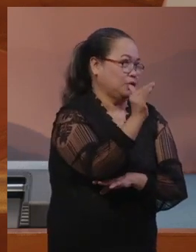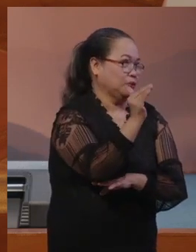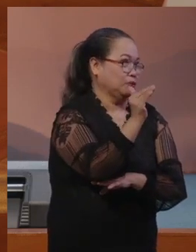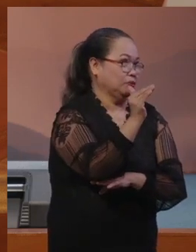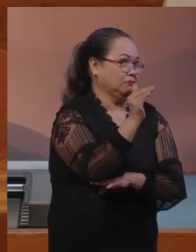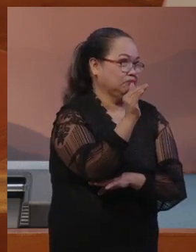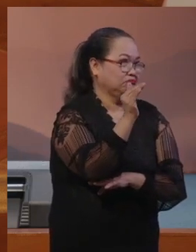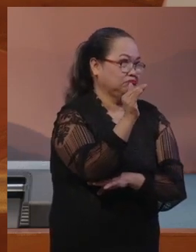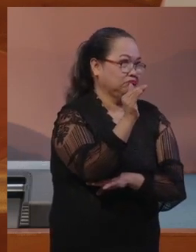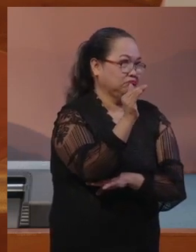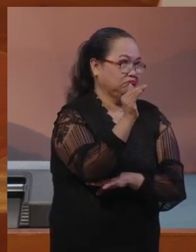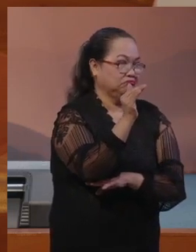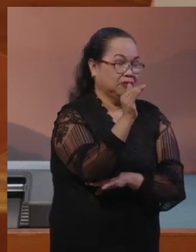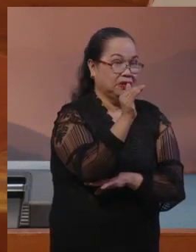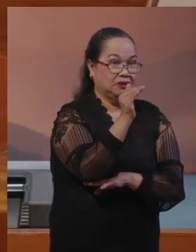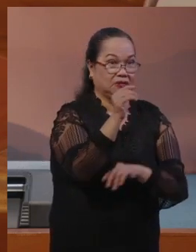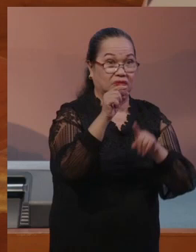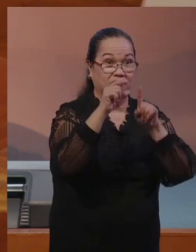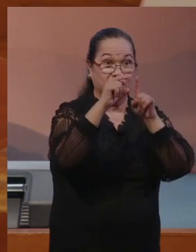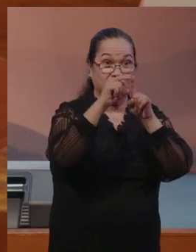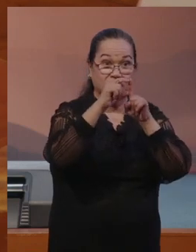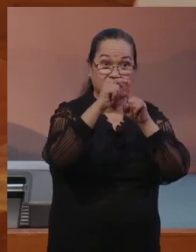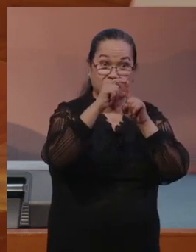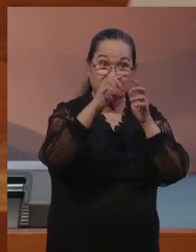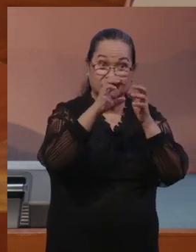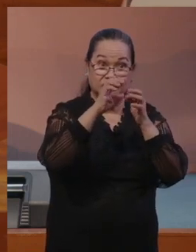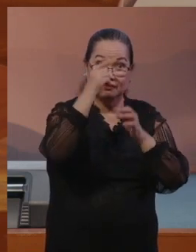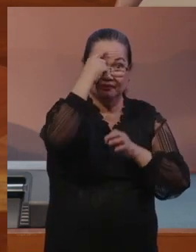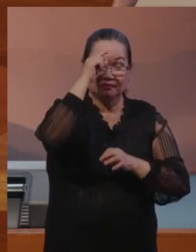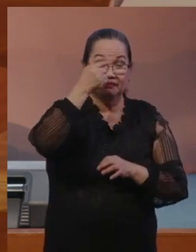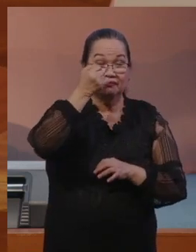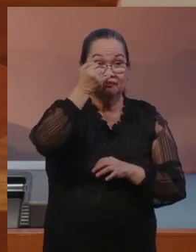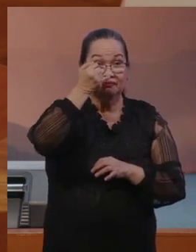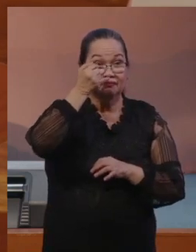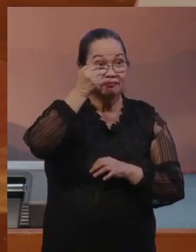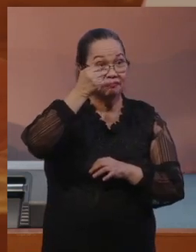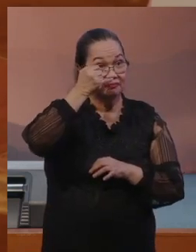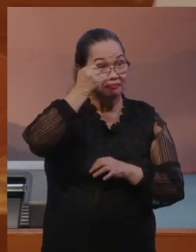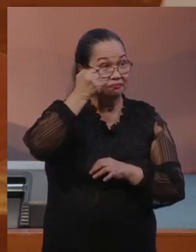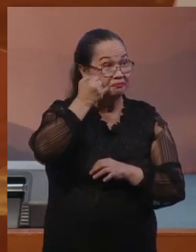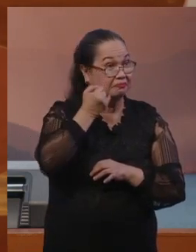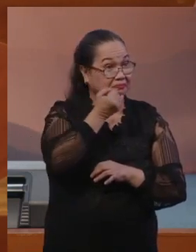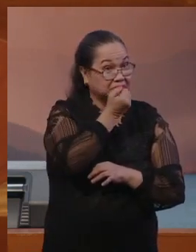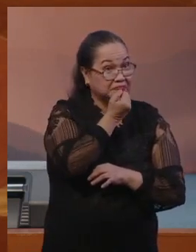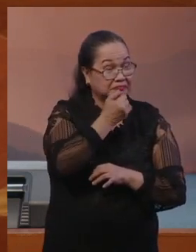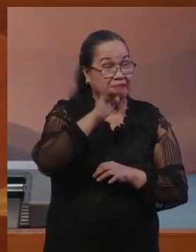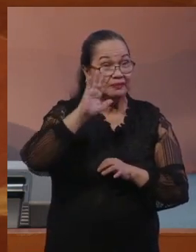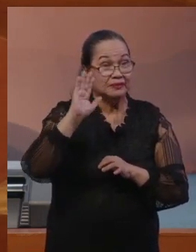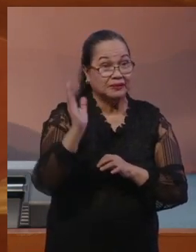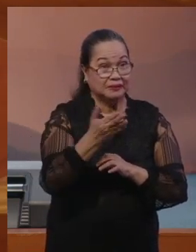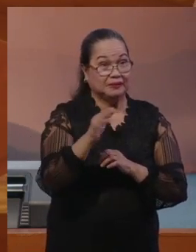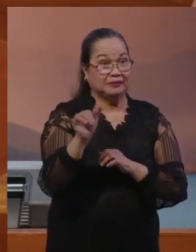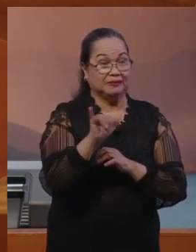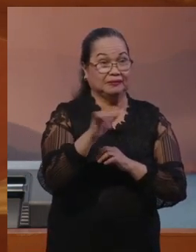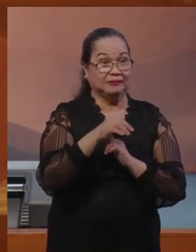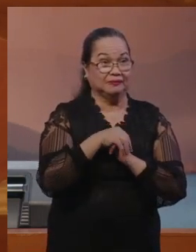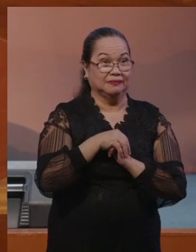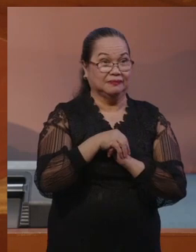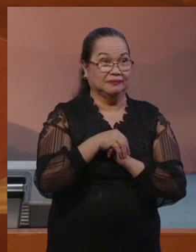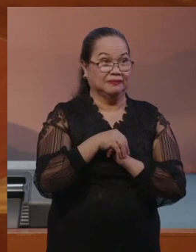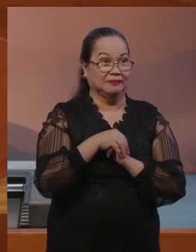iba, yun daw salita sa Hebrew for prostitute ay halos katunog ng